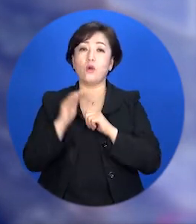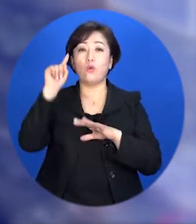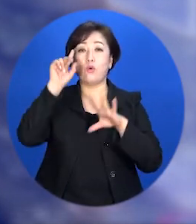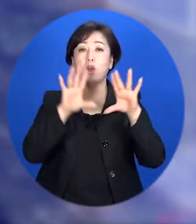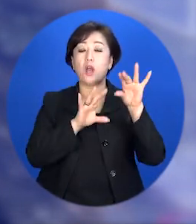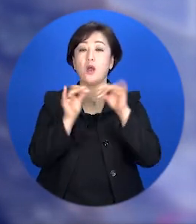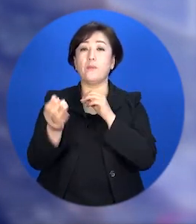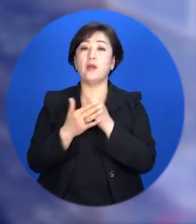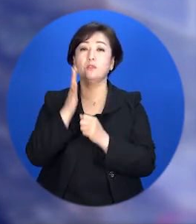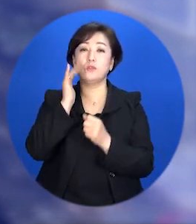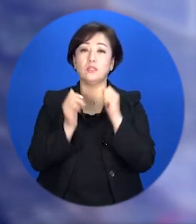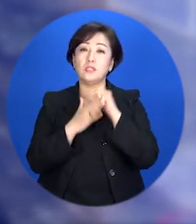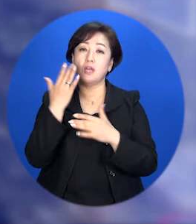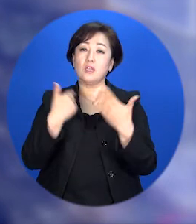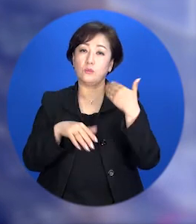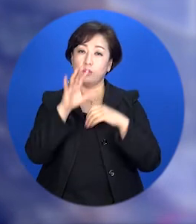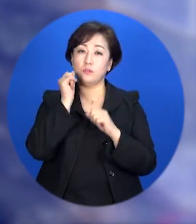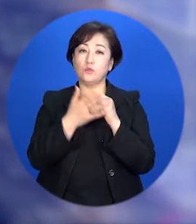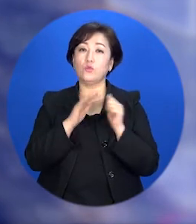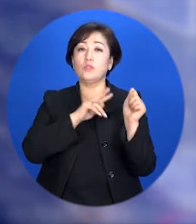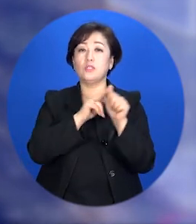울산이 되도록 기분 좋은 소식